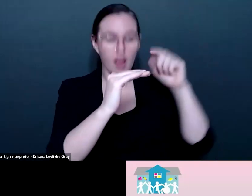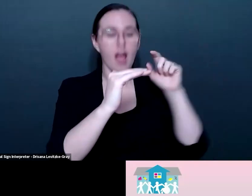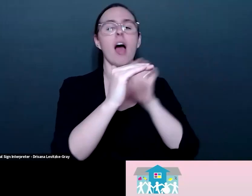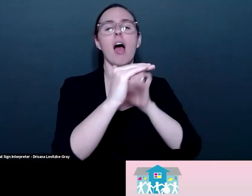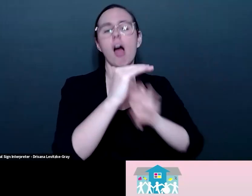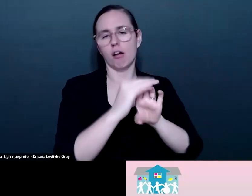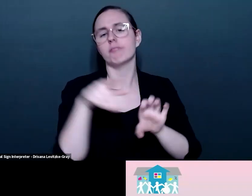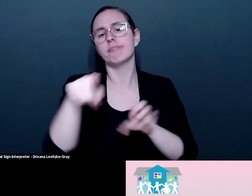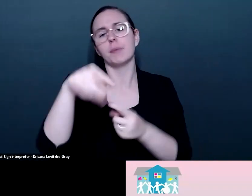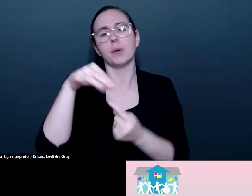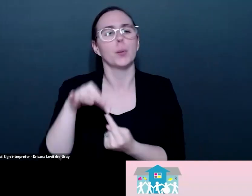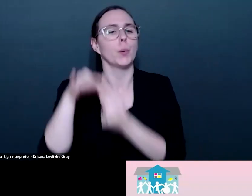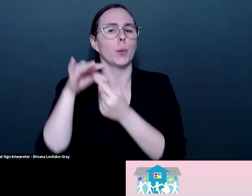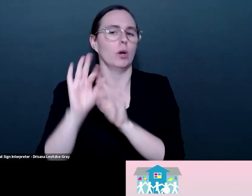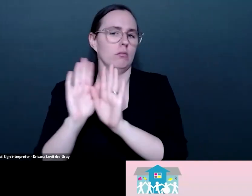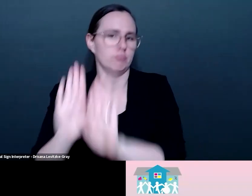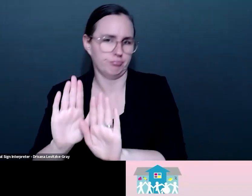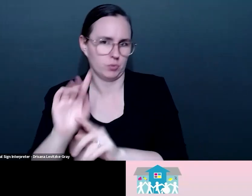fin.